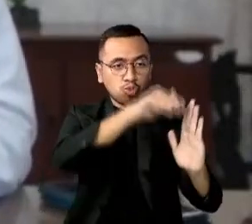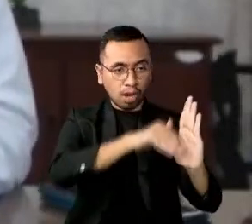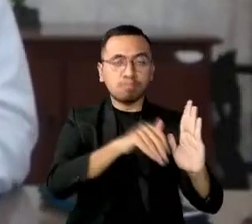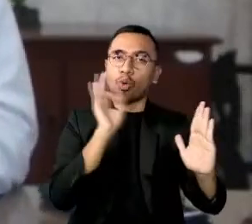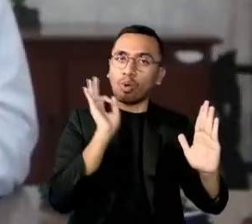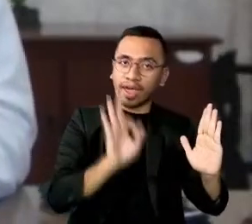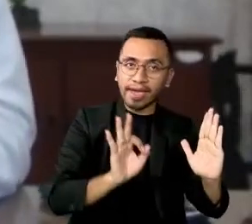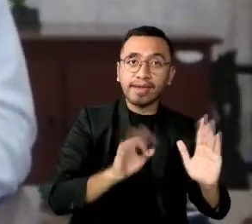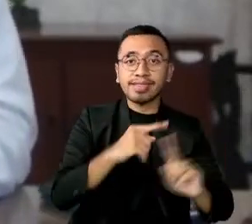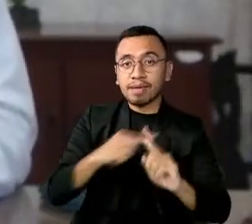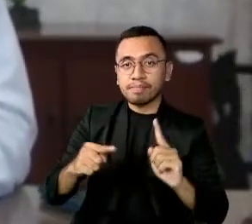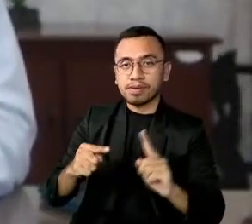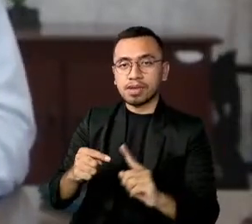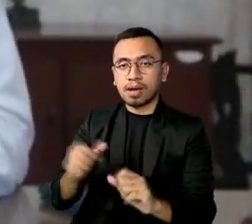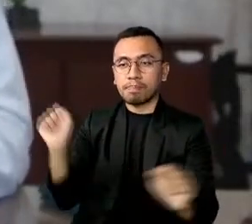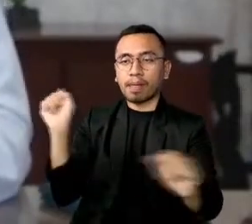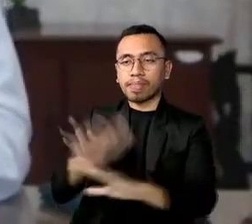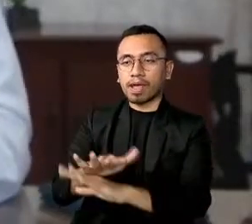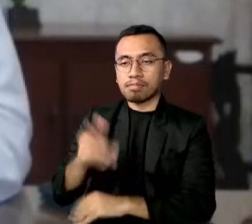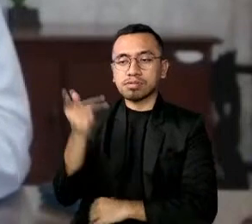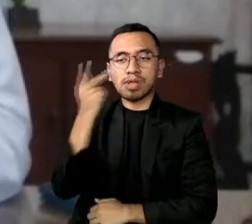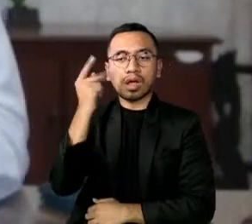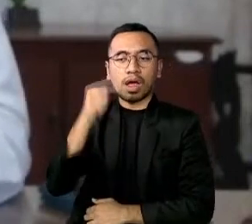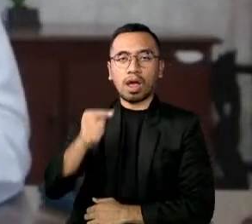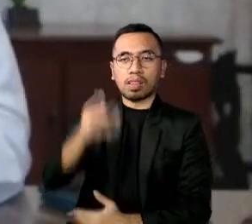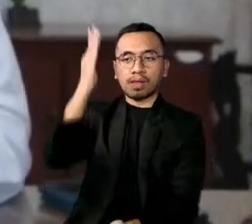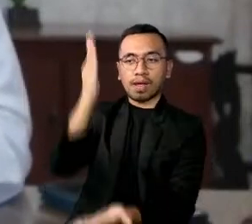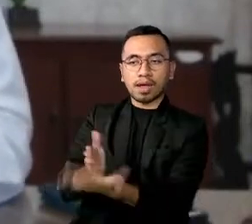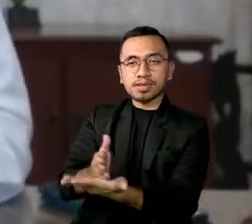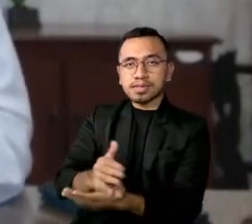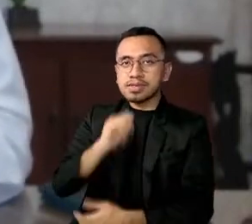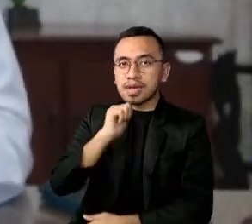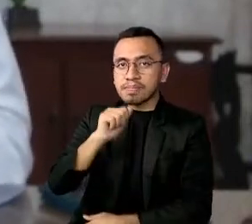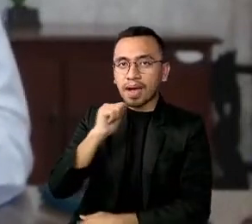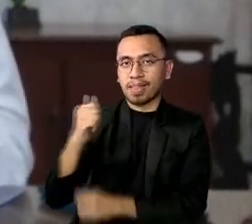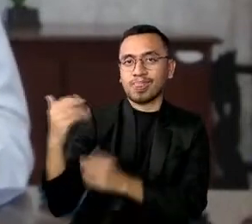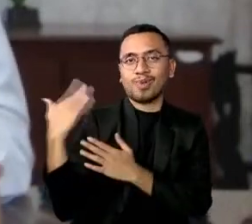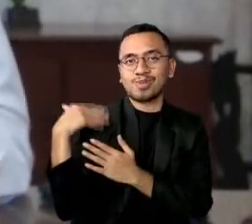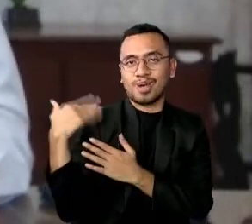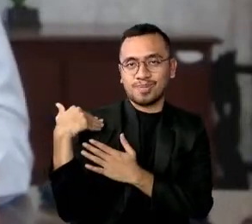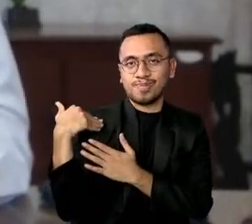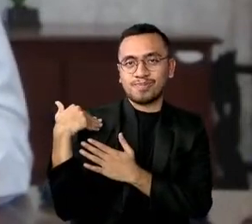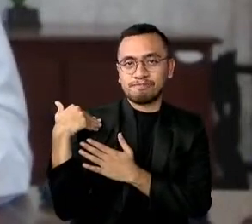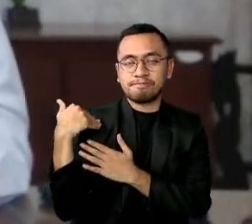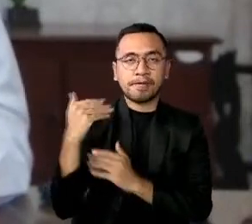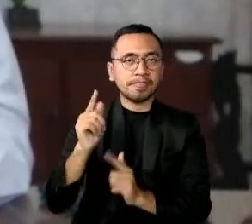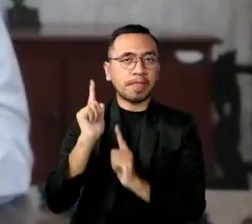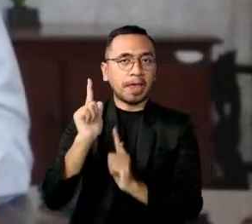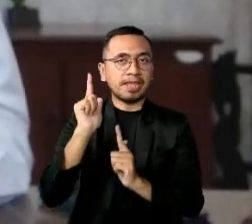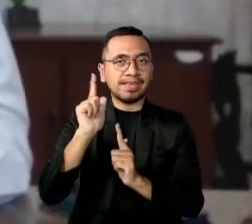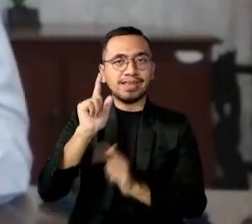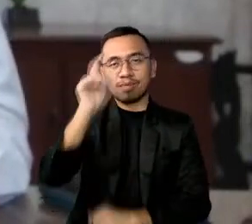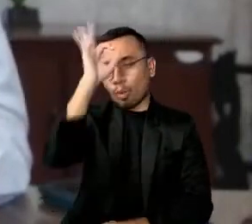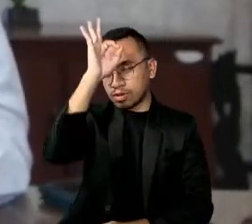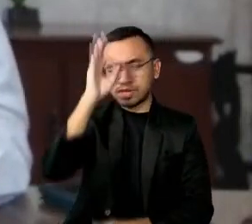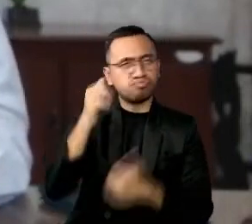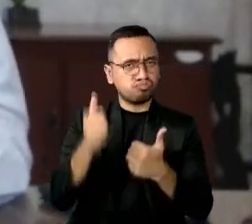saya eksekusinya dan penerapan hukumnya dan lain-lain sebagainya ini lebih banyak pada